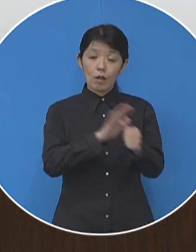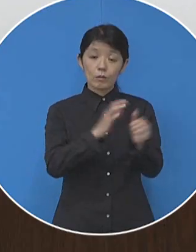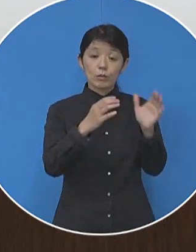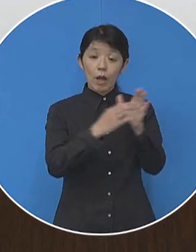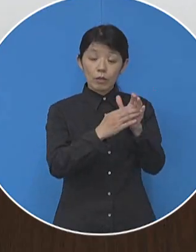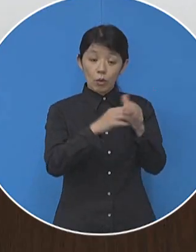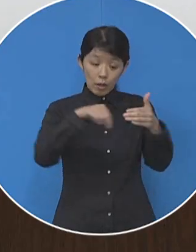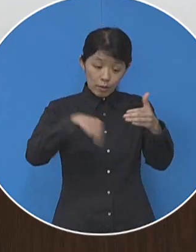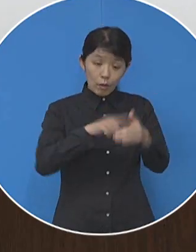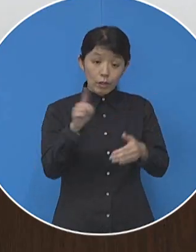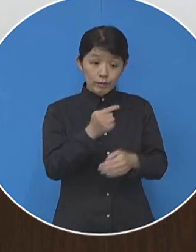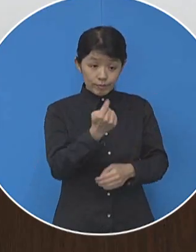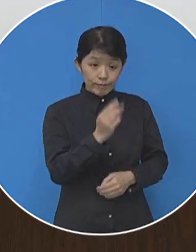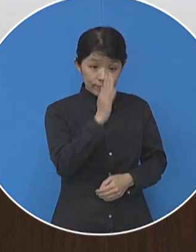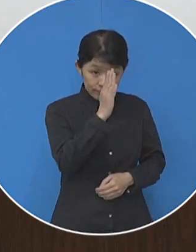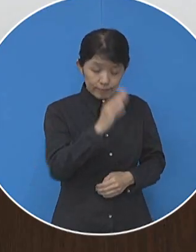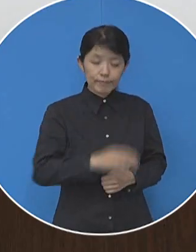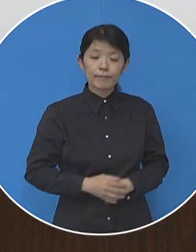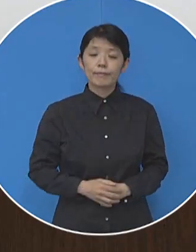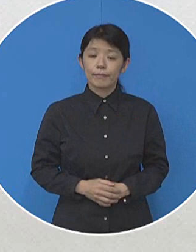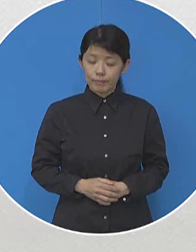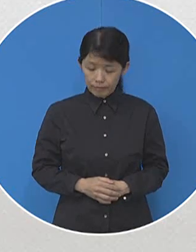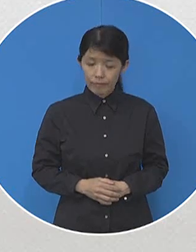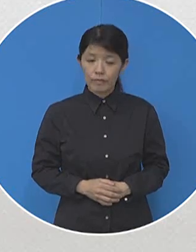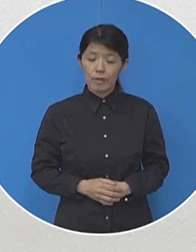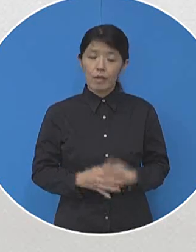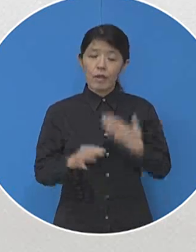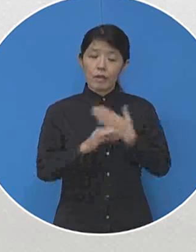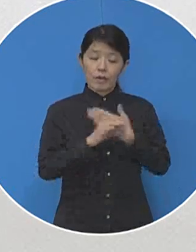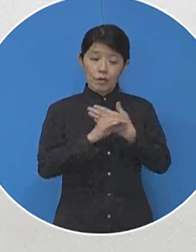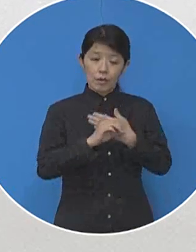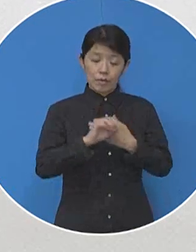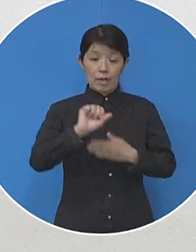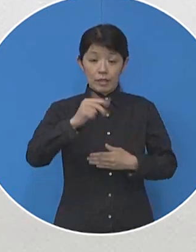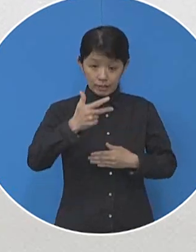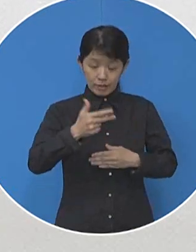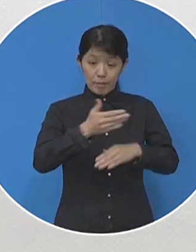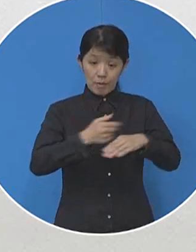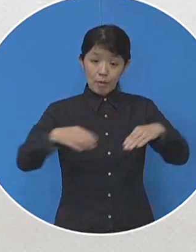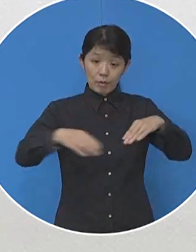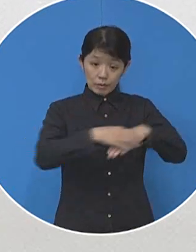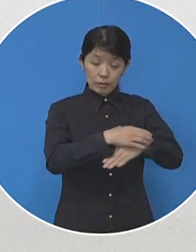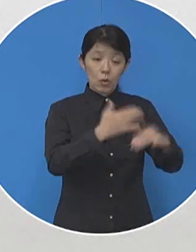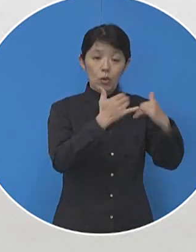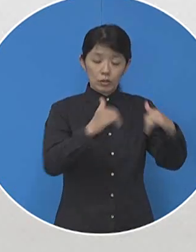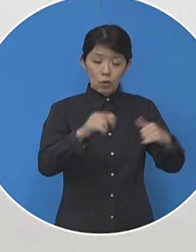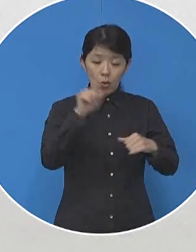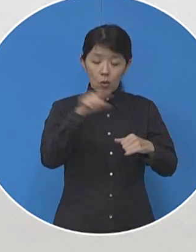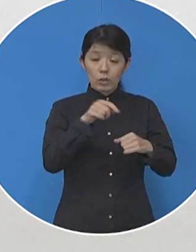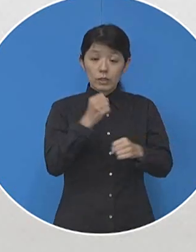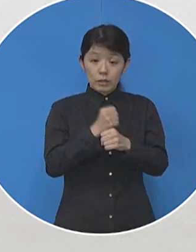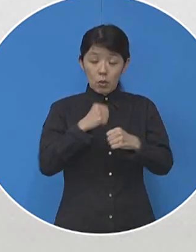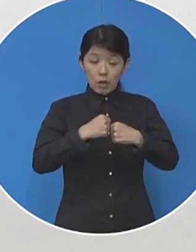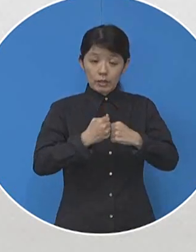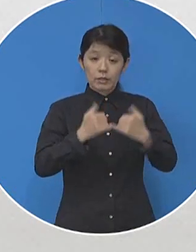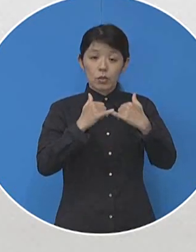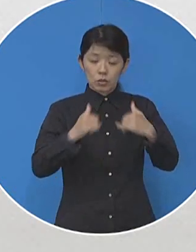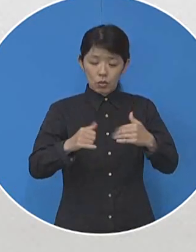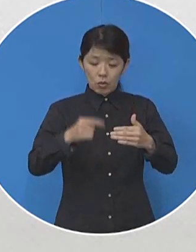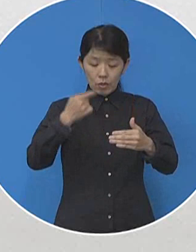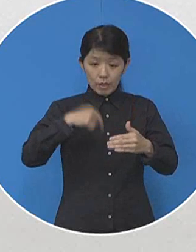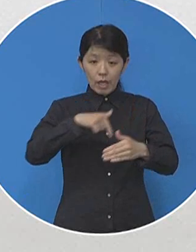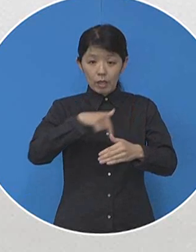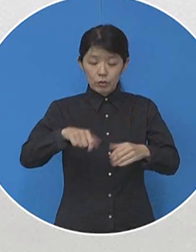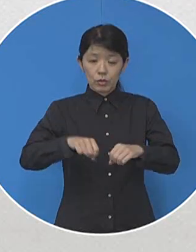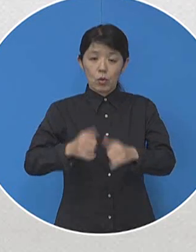ヘルプマークについて教えてください。 はい、ヘルプマークは義足や人工関節を使用している方、